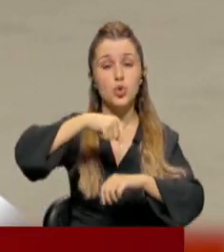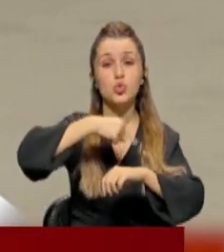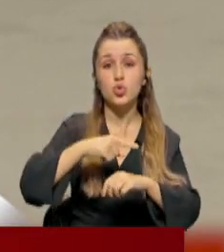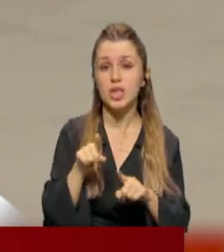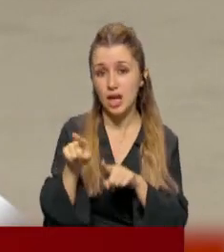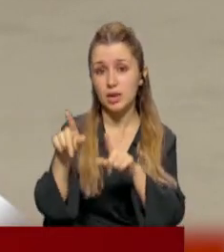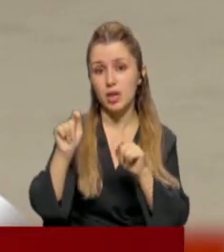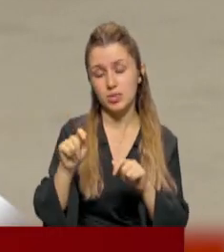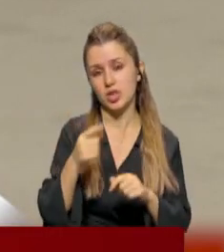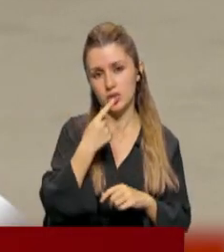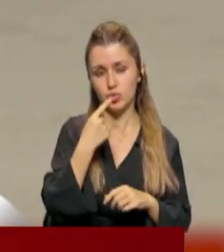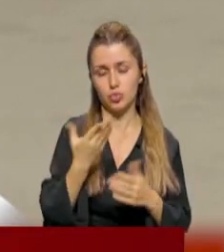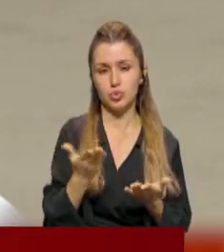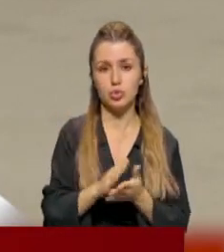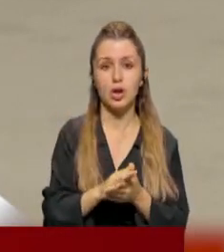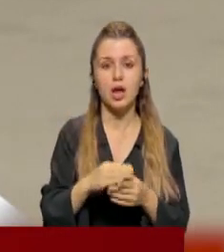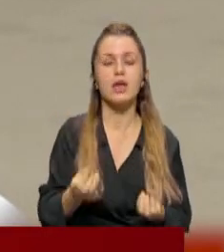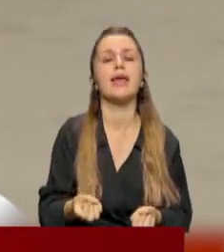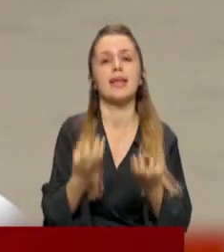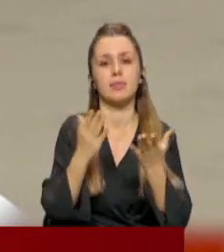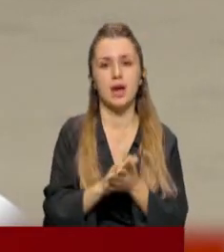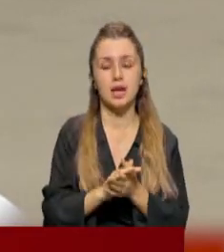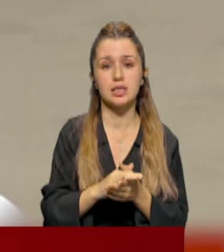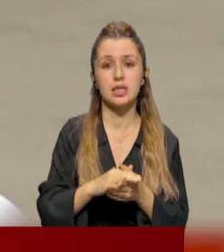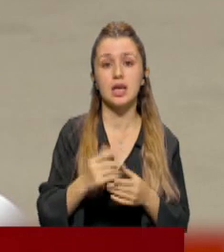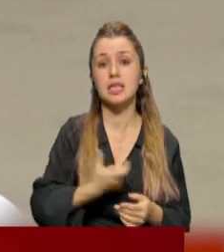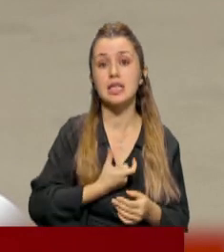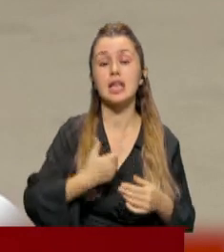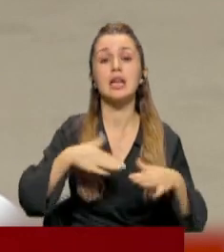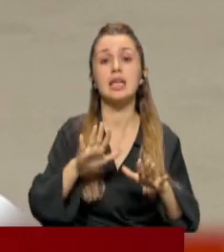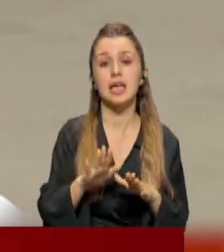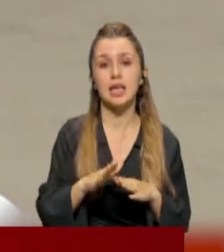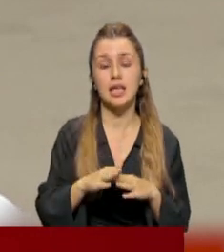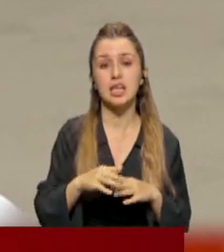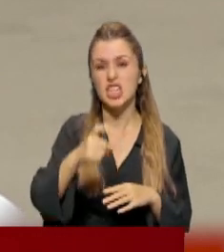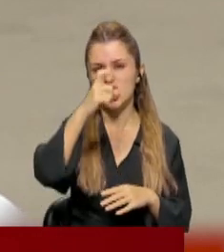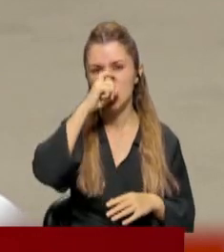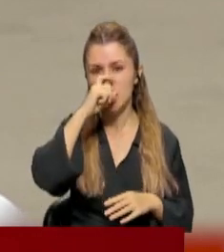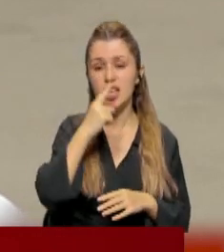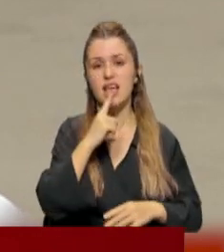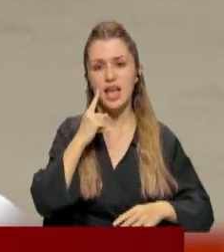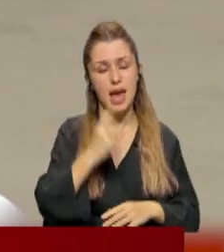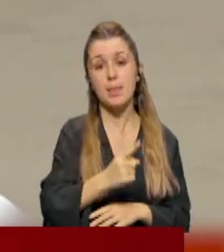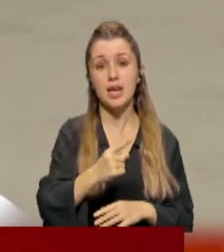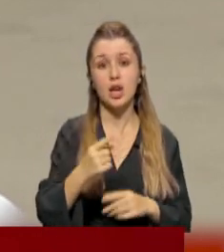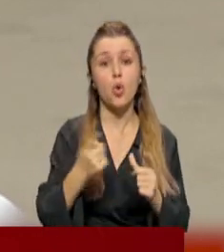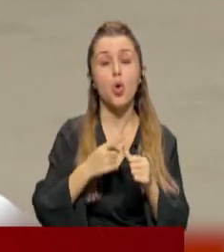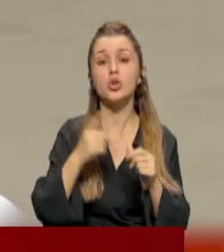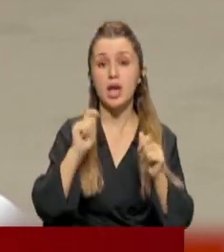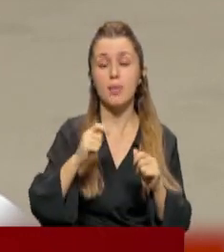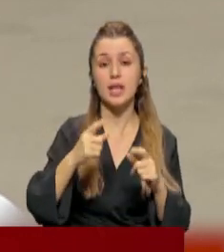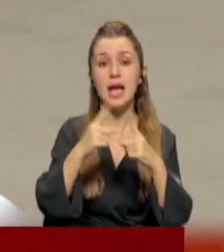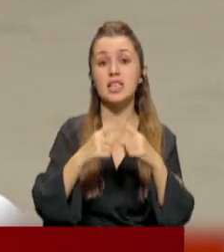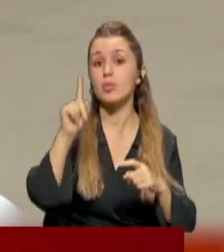olacağız, müdahil olacağız diyorsunuz. Yetmez. Yasalarla değil, şeyhin talimatlarını önceleyenlerden